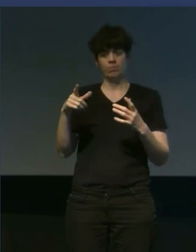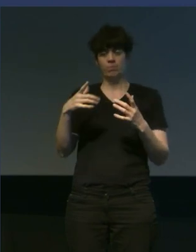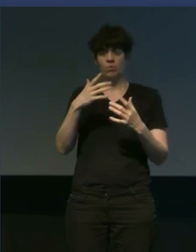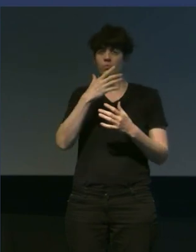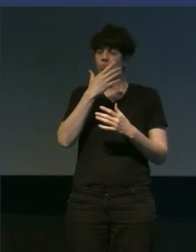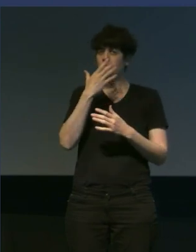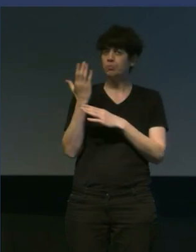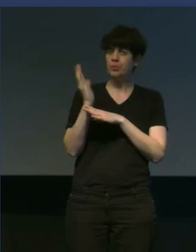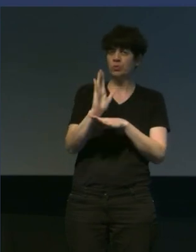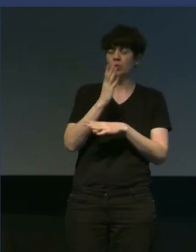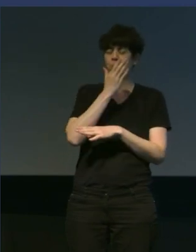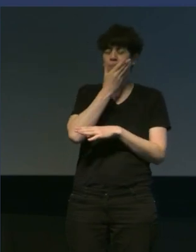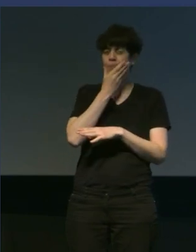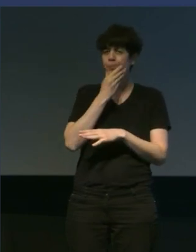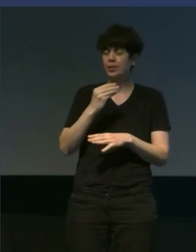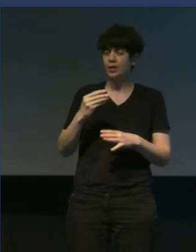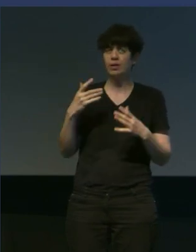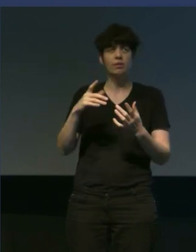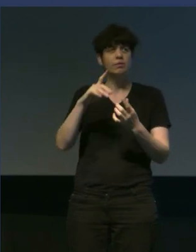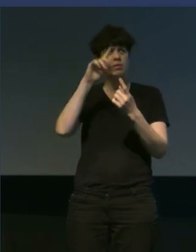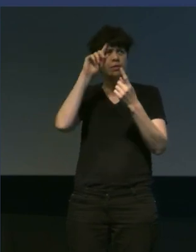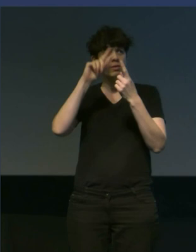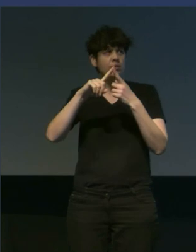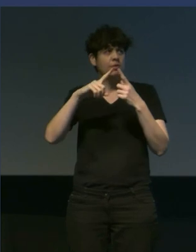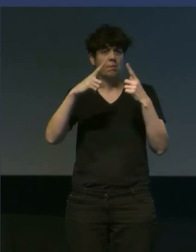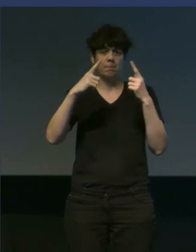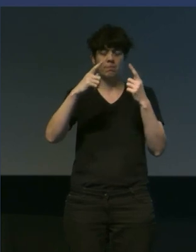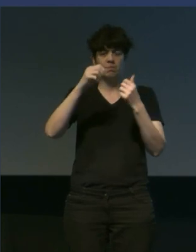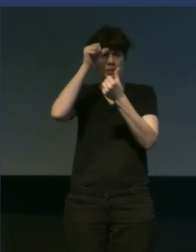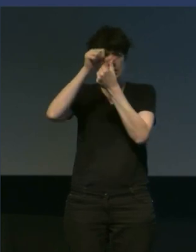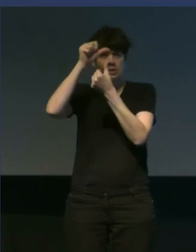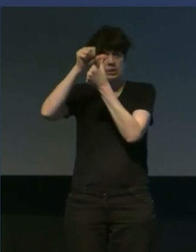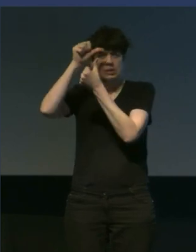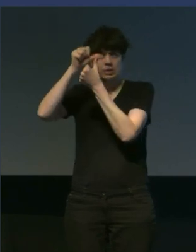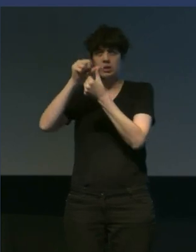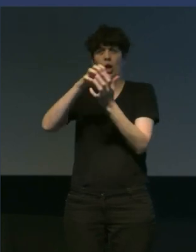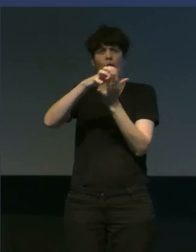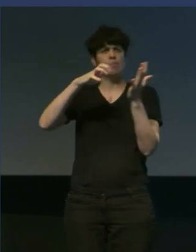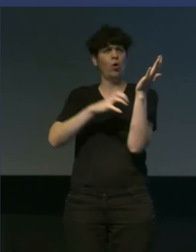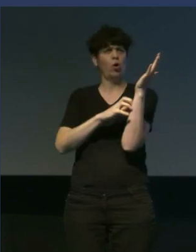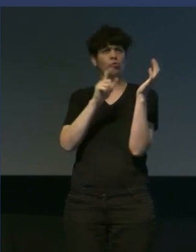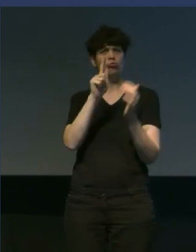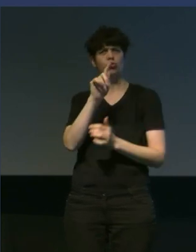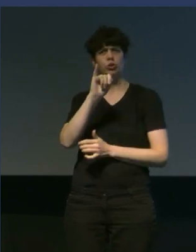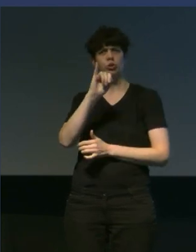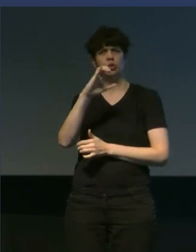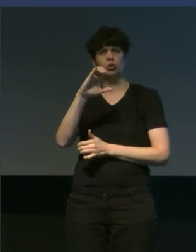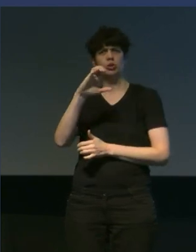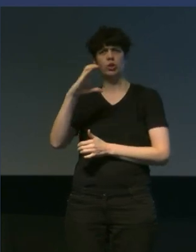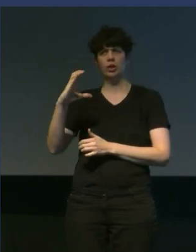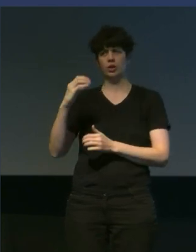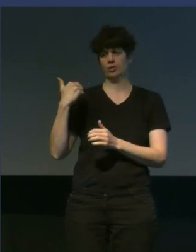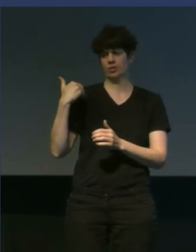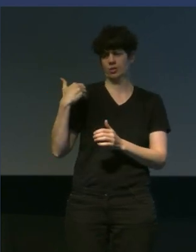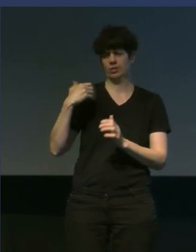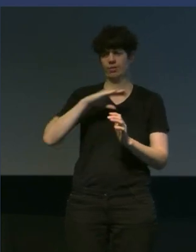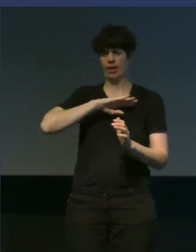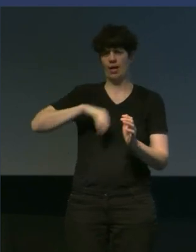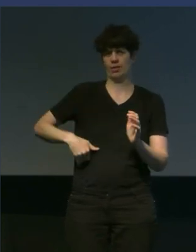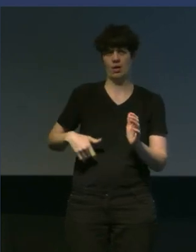belle présentation donc des principales choses à retenir du dernier rapport du GIEC. Donc n'hésitez pas à aller sur la page YouTube